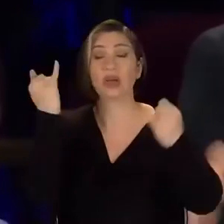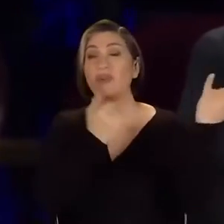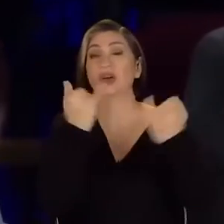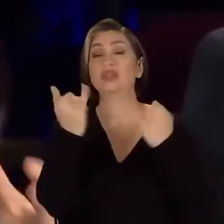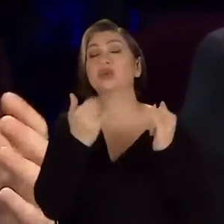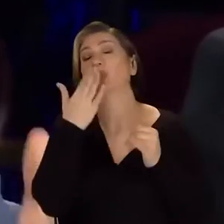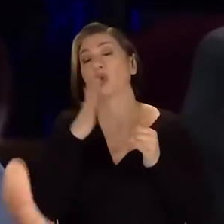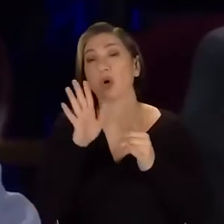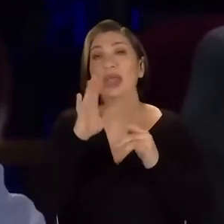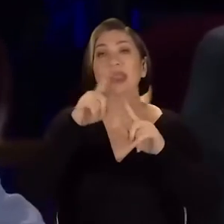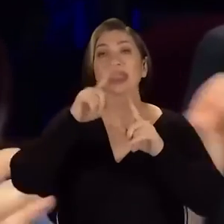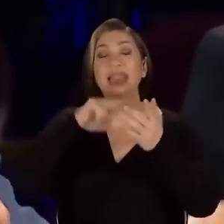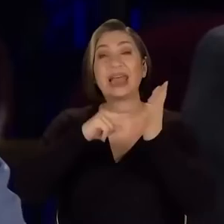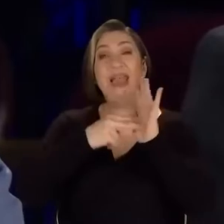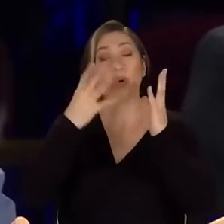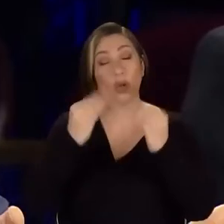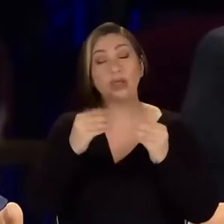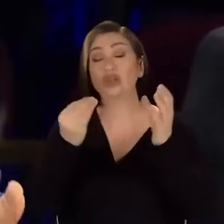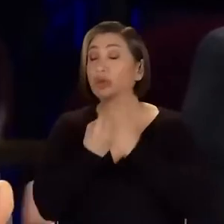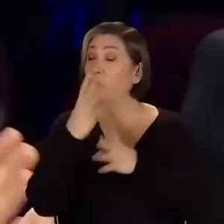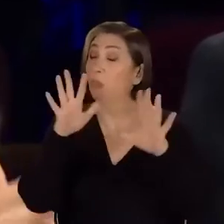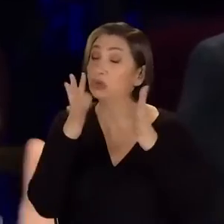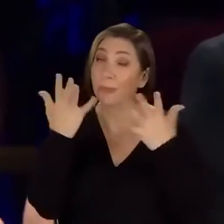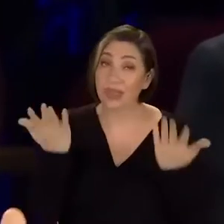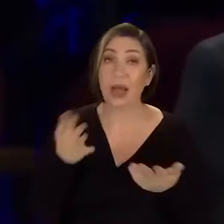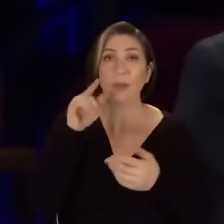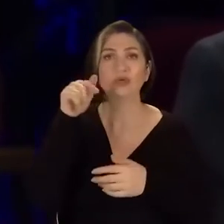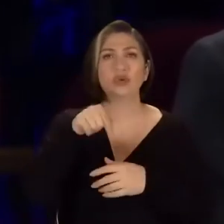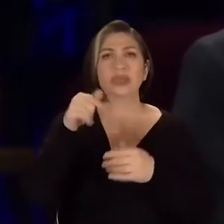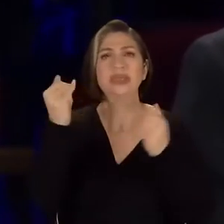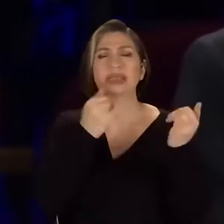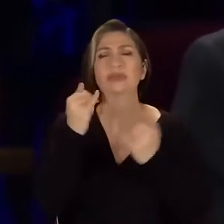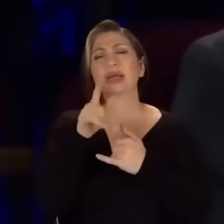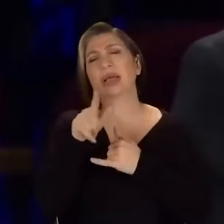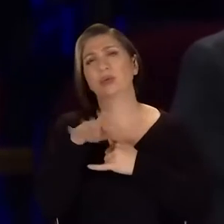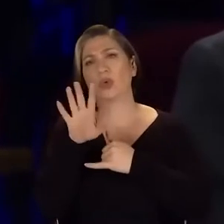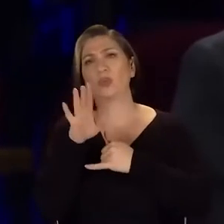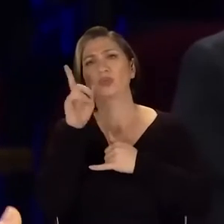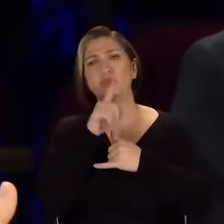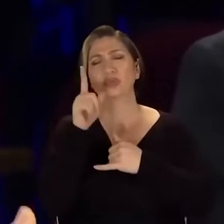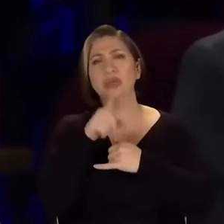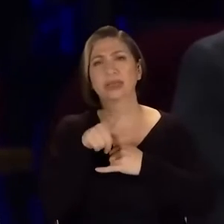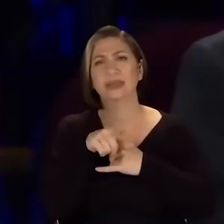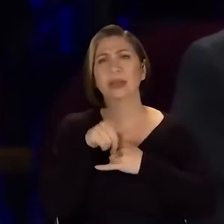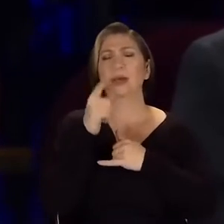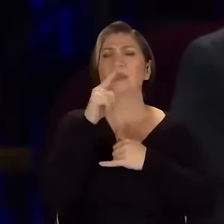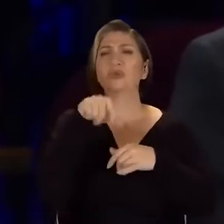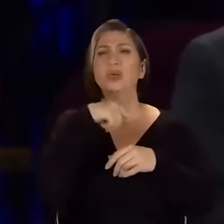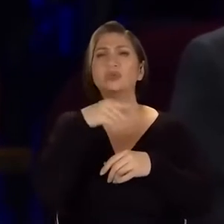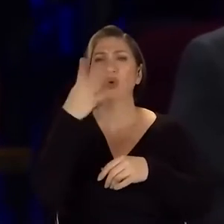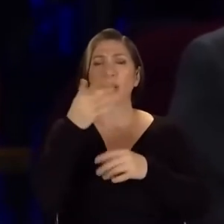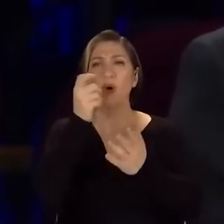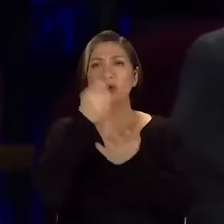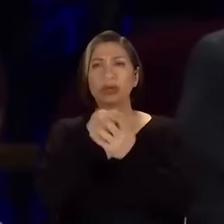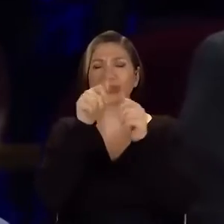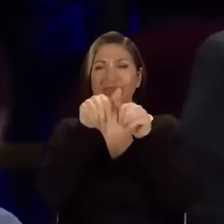kavgası çıkmıyor. Teknik olarak çıkabilir, bozulabilir bunlar. Ama şu an için onu tartışmaya gerek yok. Dolayısıyla bir süre sonra bu bir